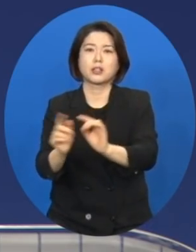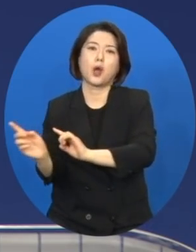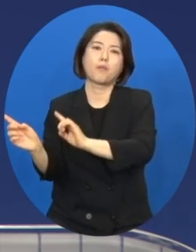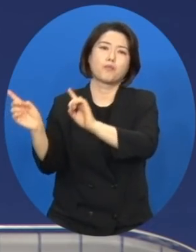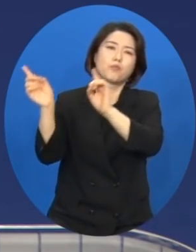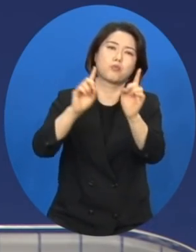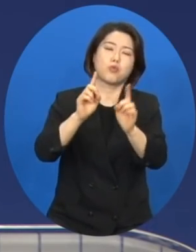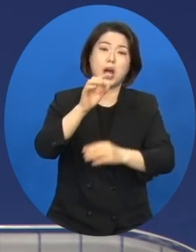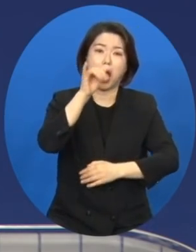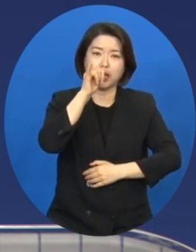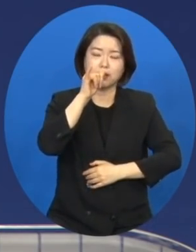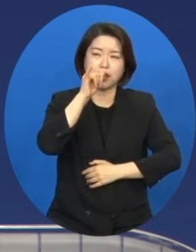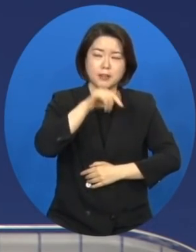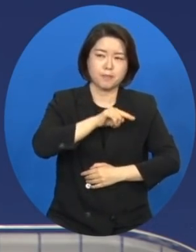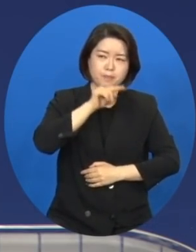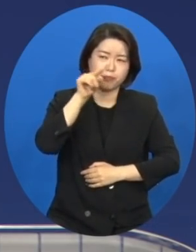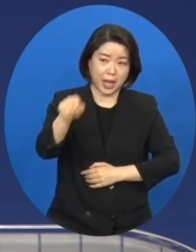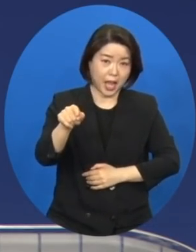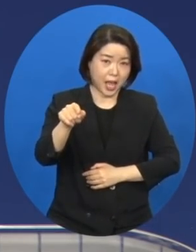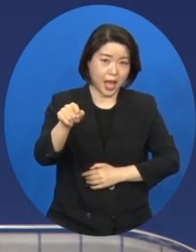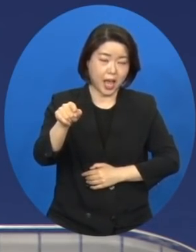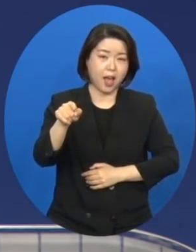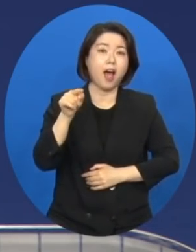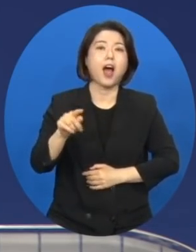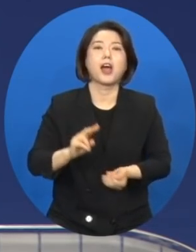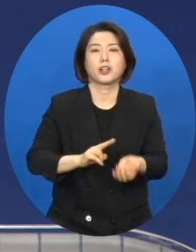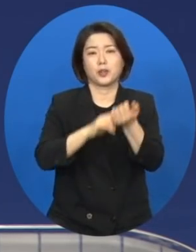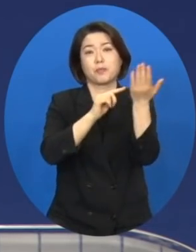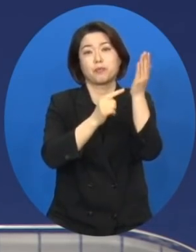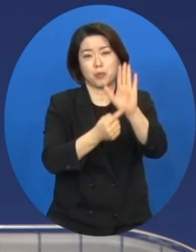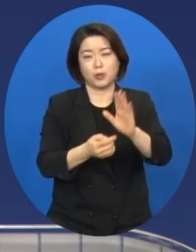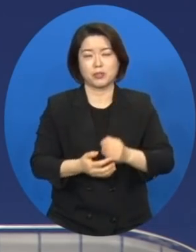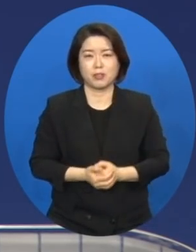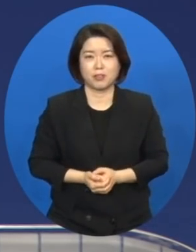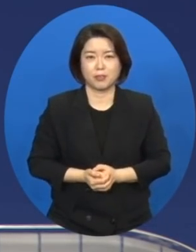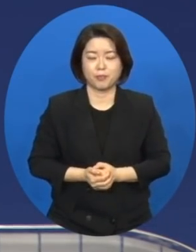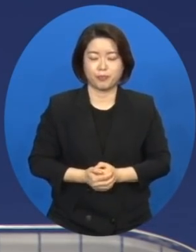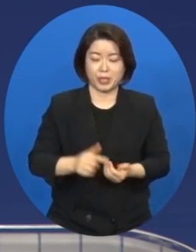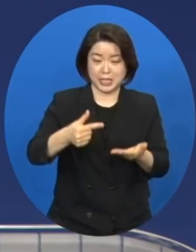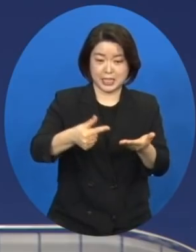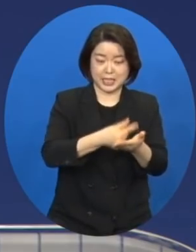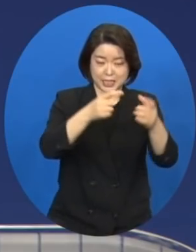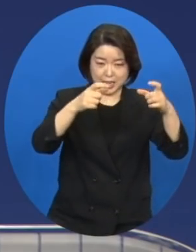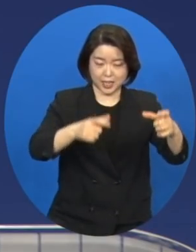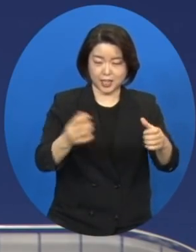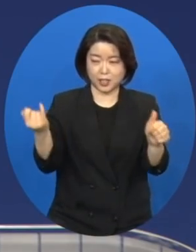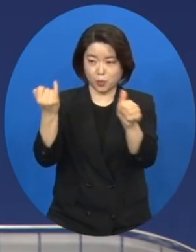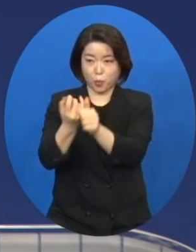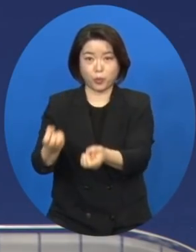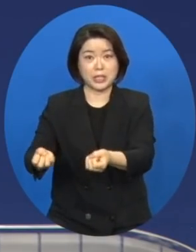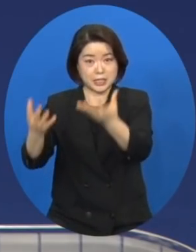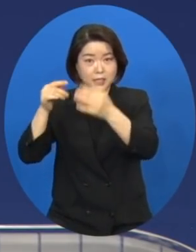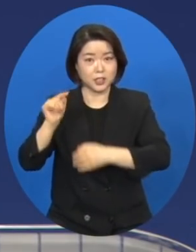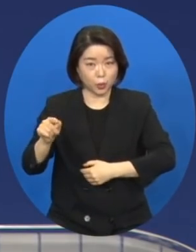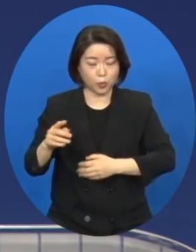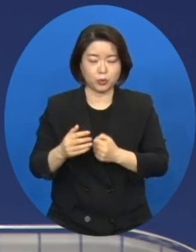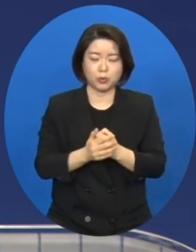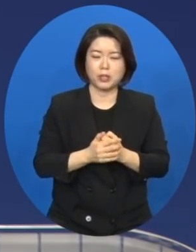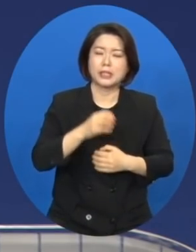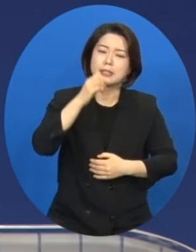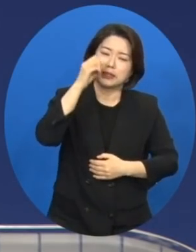라는 것을 가리키는 표적입니다. 그러니까 오늘 이 가나안의 혼인잔치도 단지 그냥 물이 변하여